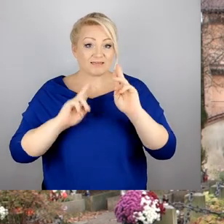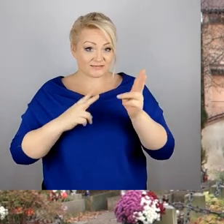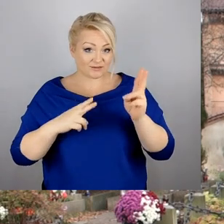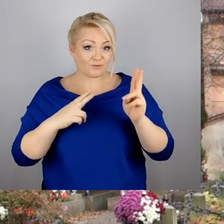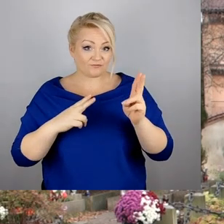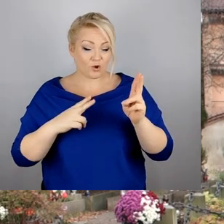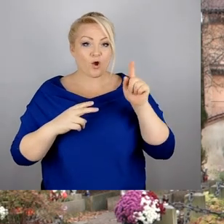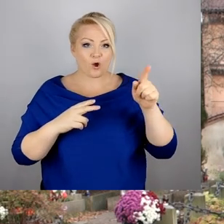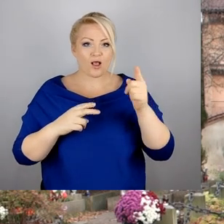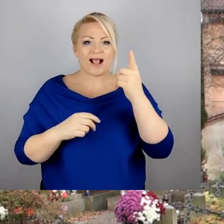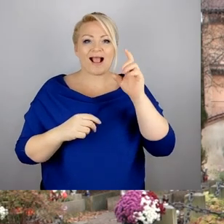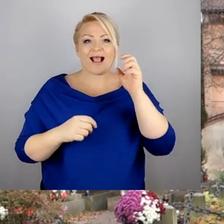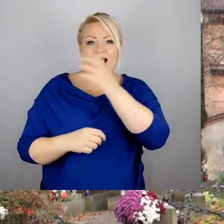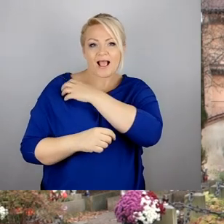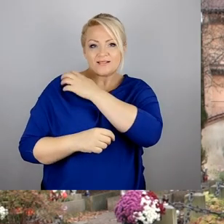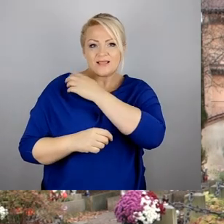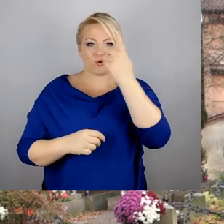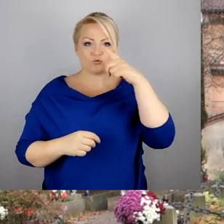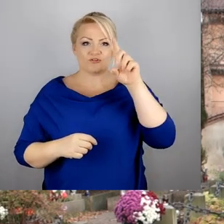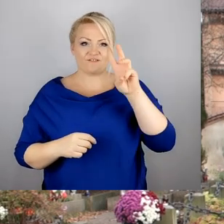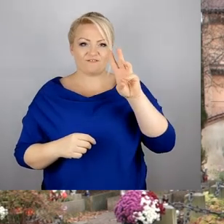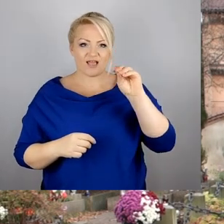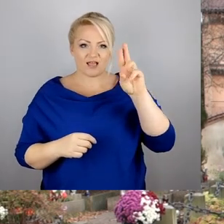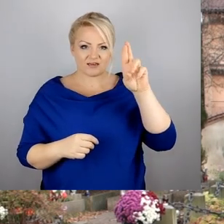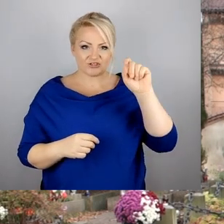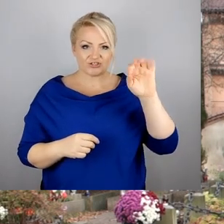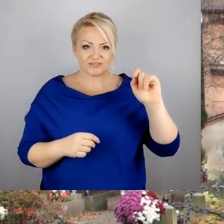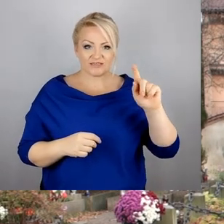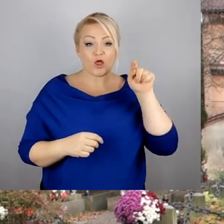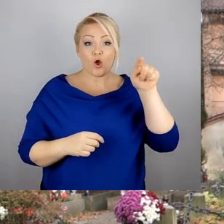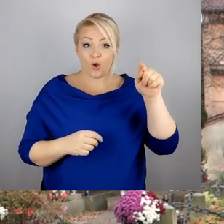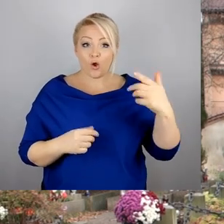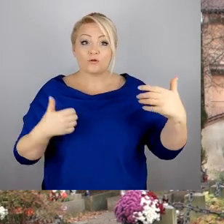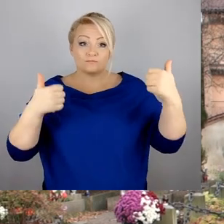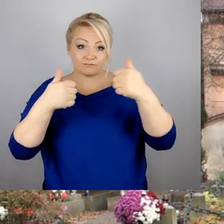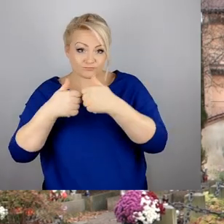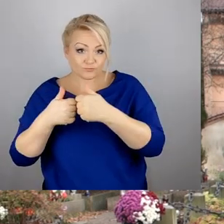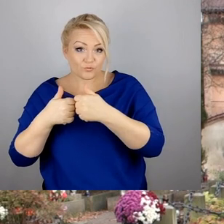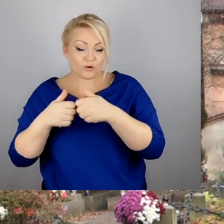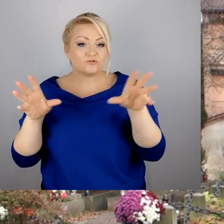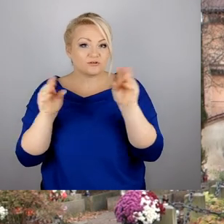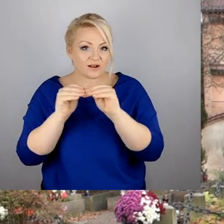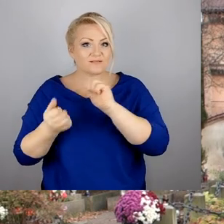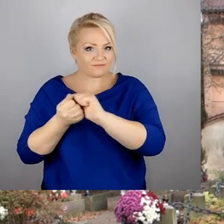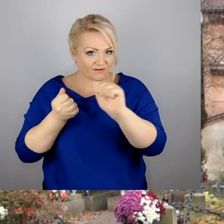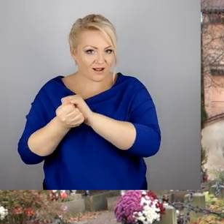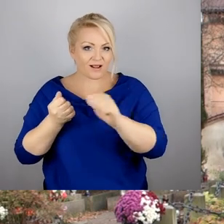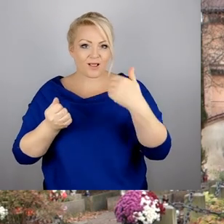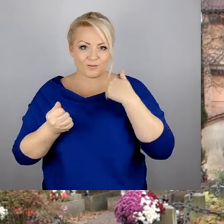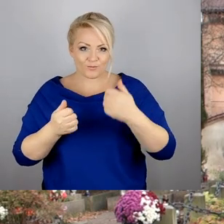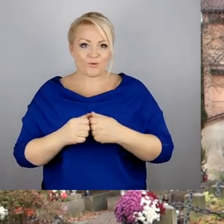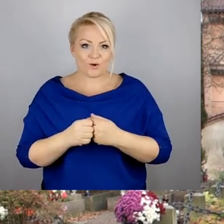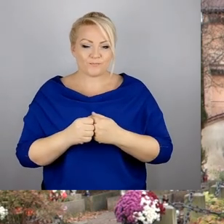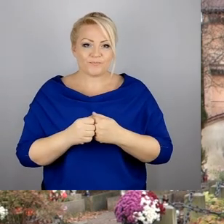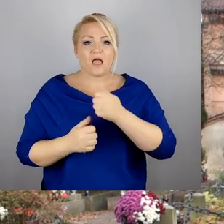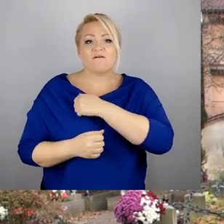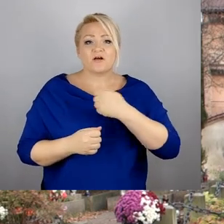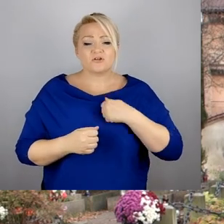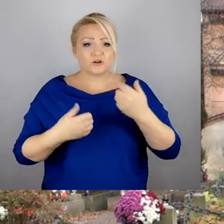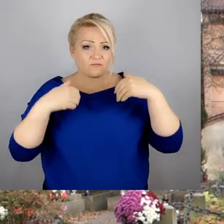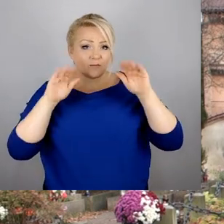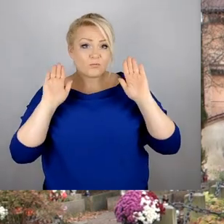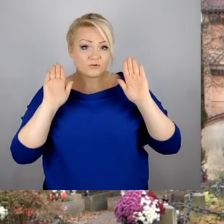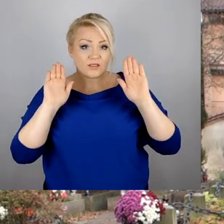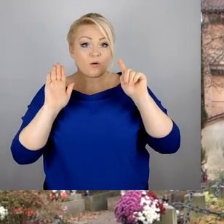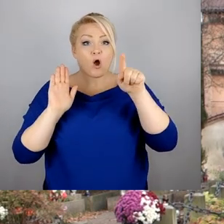listopadowego bierze czynny udział w walkach w korpusie generała Dwernickiego. Po kapitulacji Warszawy emigruje do